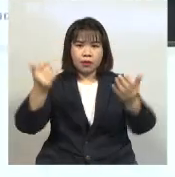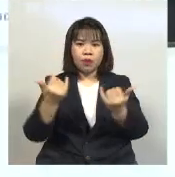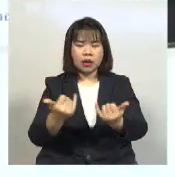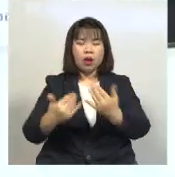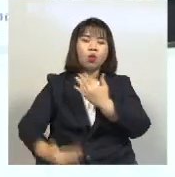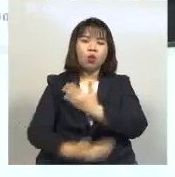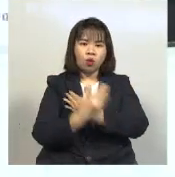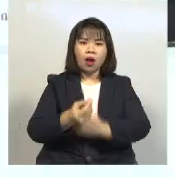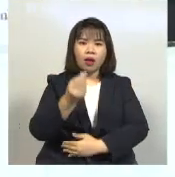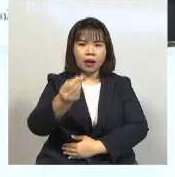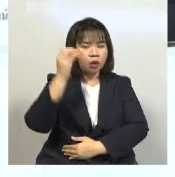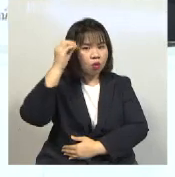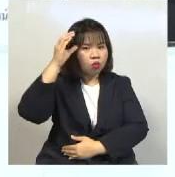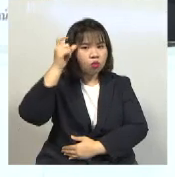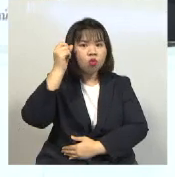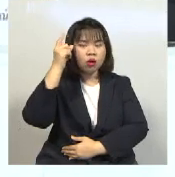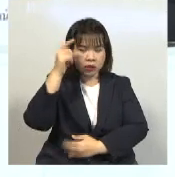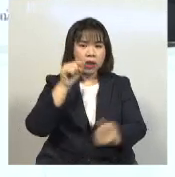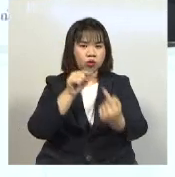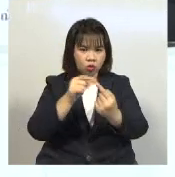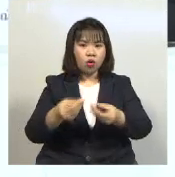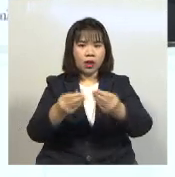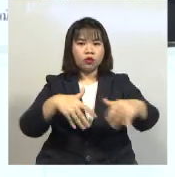ช่วยสร้างโอกาสสร้างความรู้ความเข้าใจที่ถูกต้